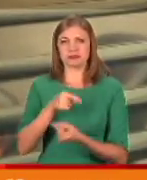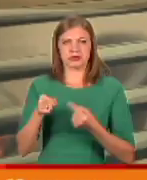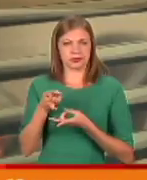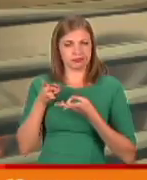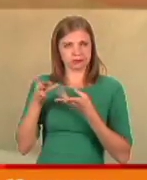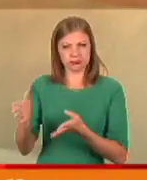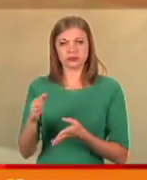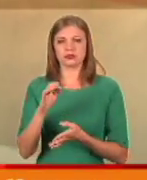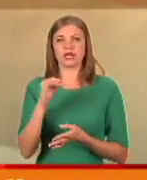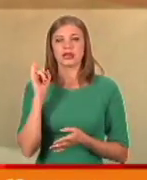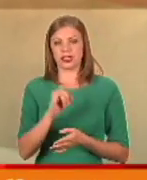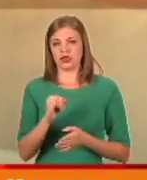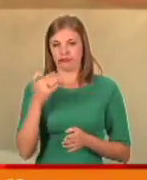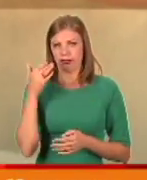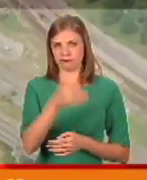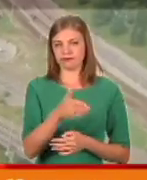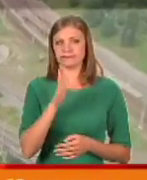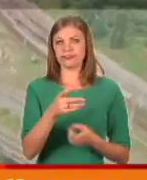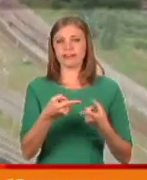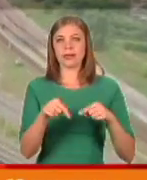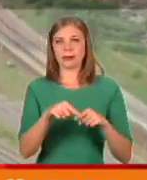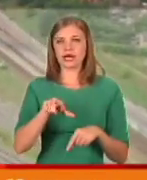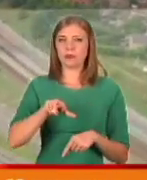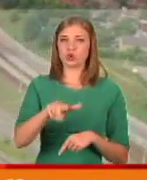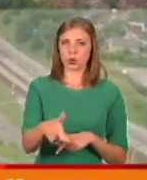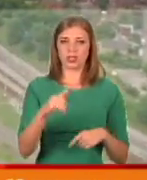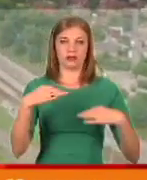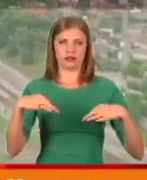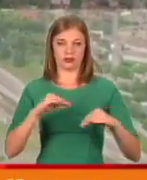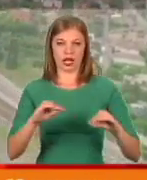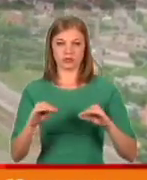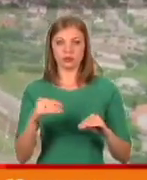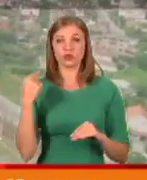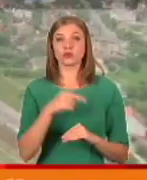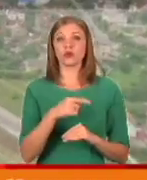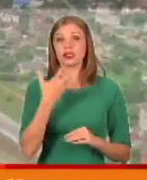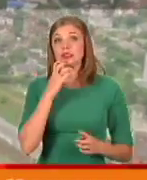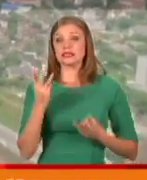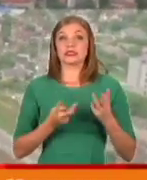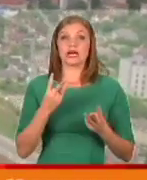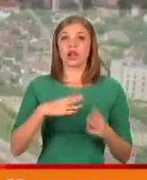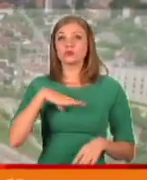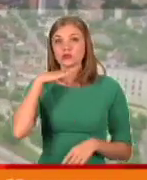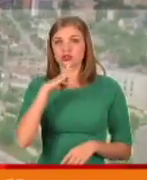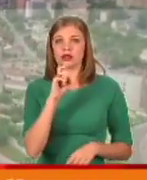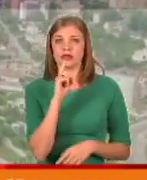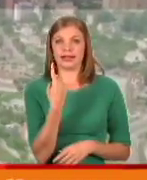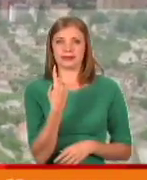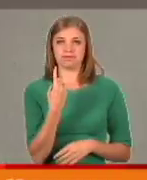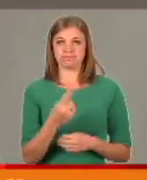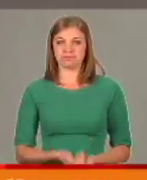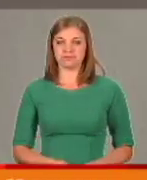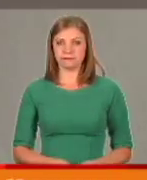найуспішніших українських IT-компаній та йде в департамент доріг і автотранспорту. Заряду технократа вистачає на рік.